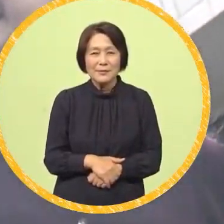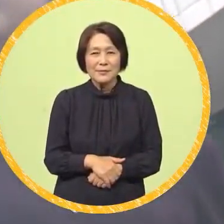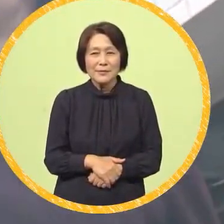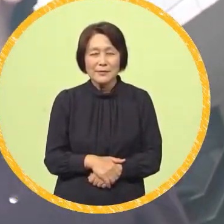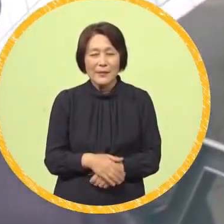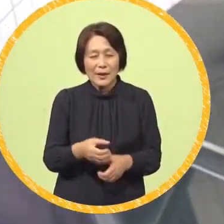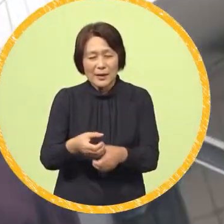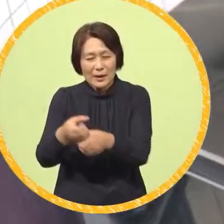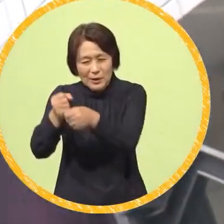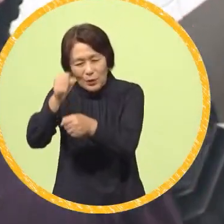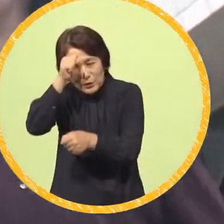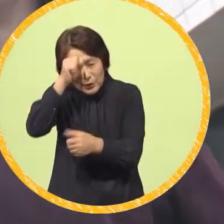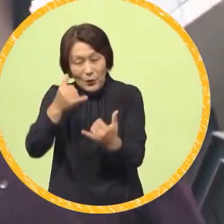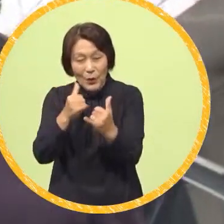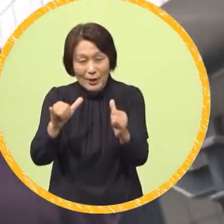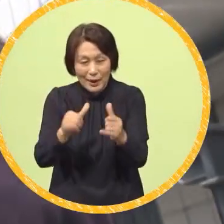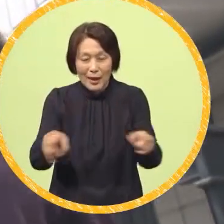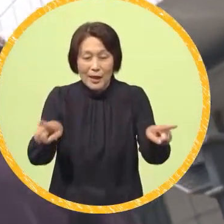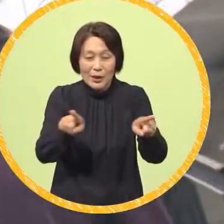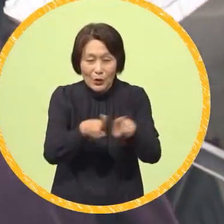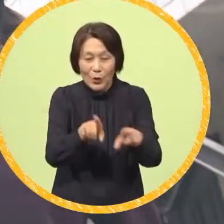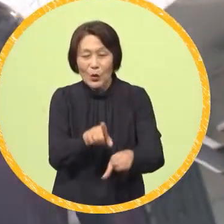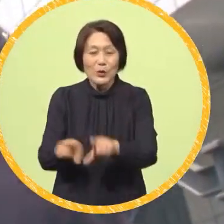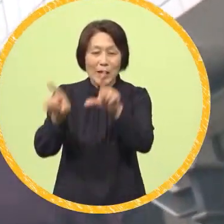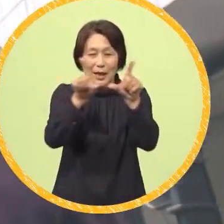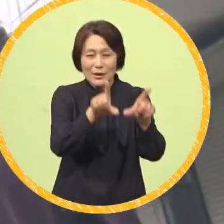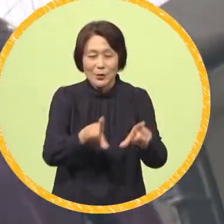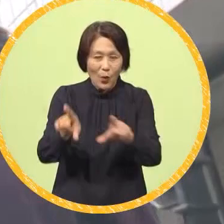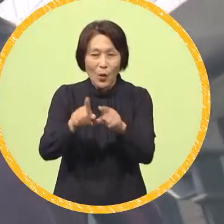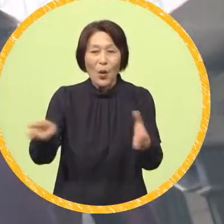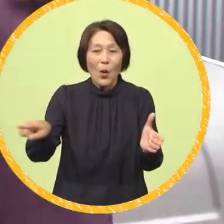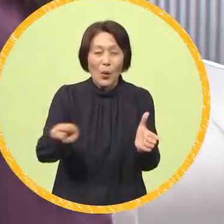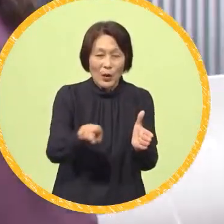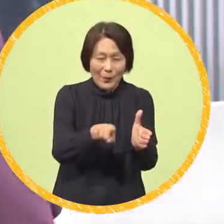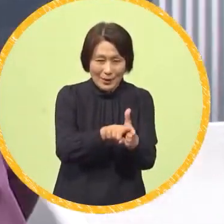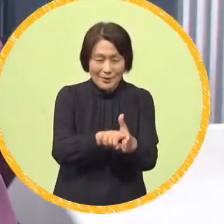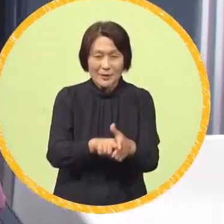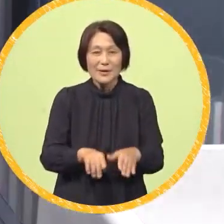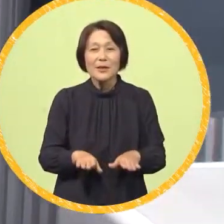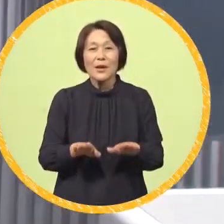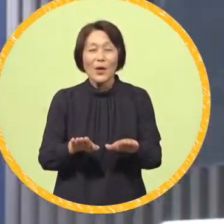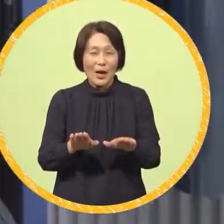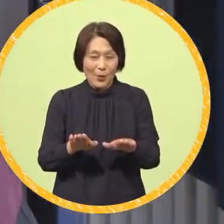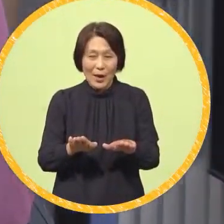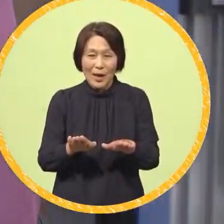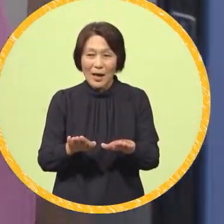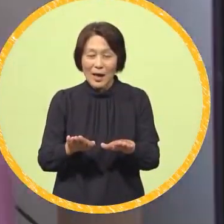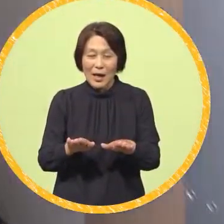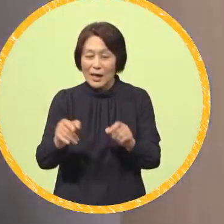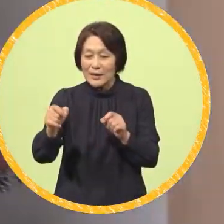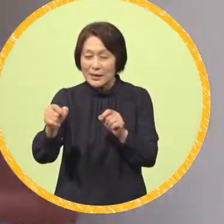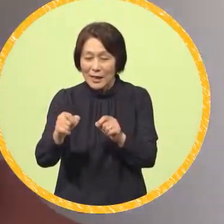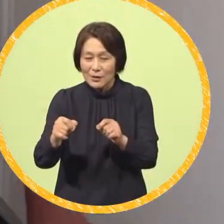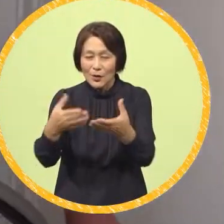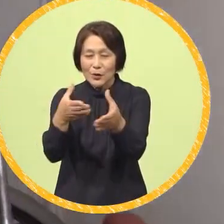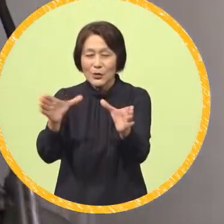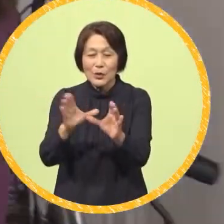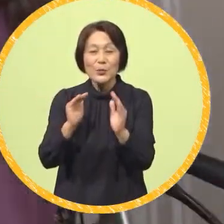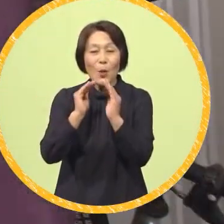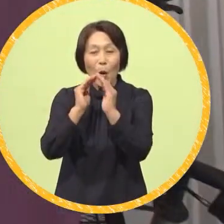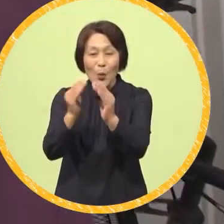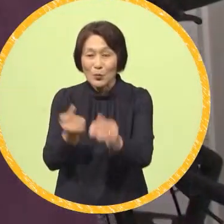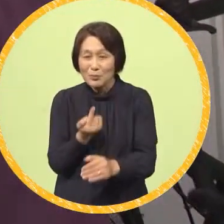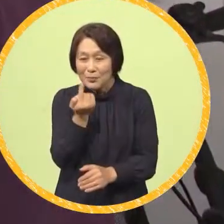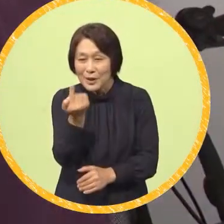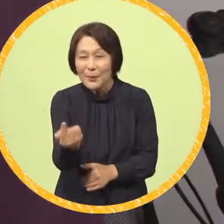依存症の方たちが共同生活を送るダルク、今回は特別に彼らが暮らすグループホームを見せていただき